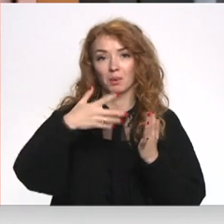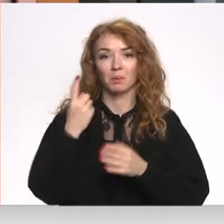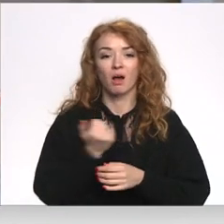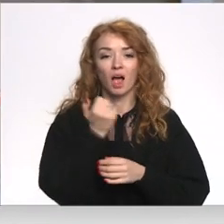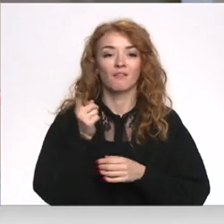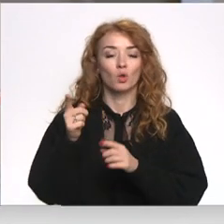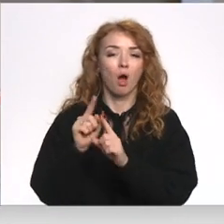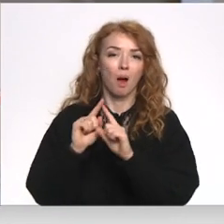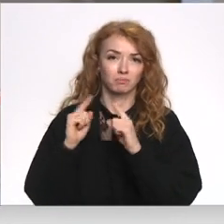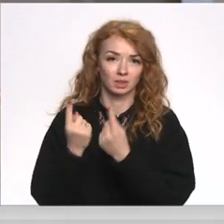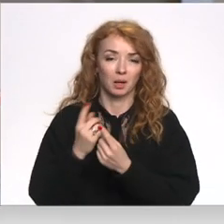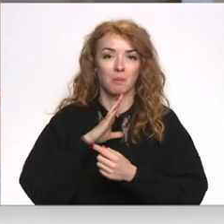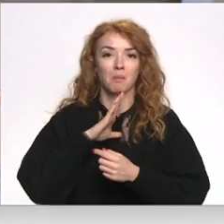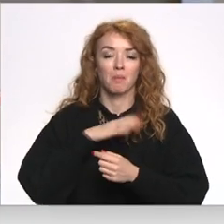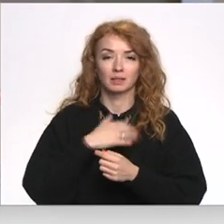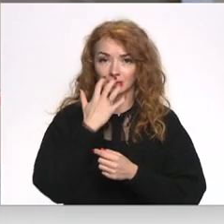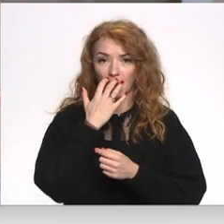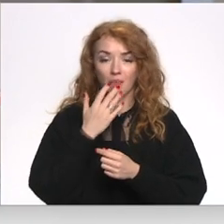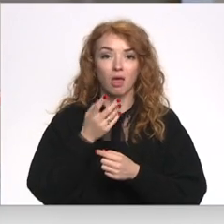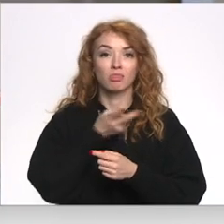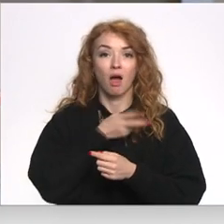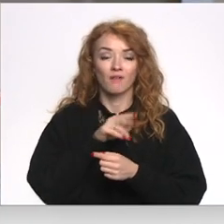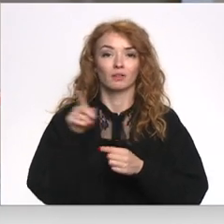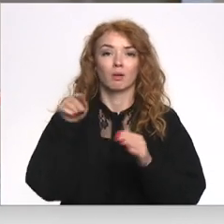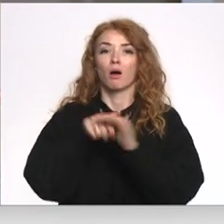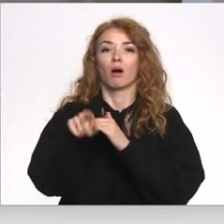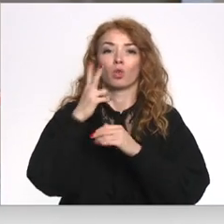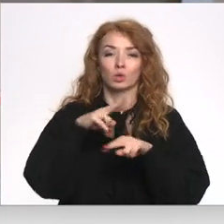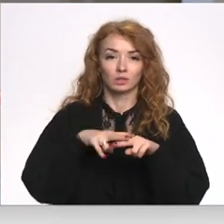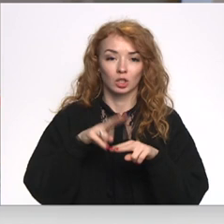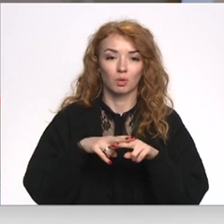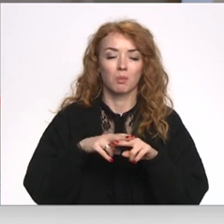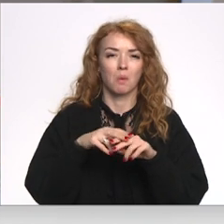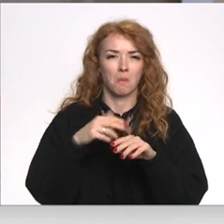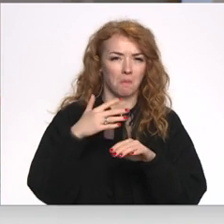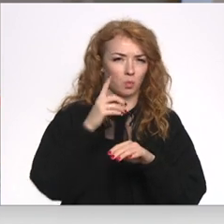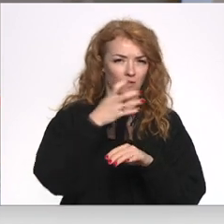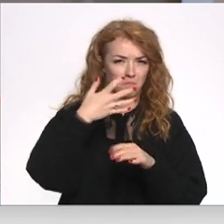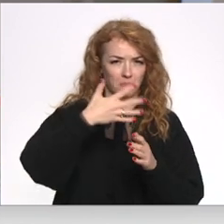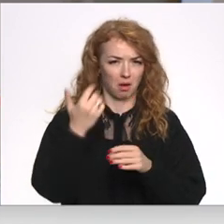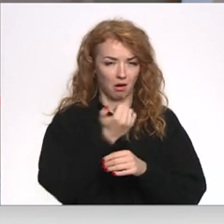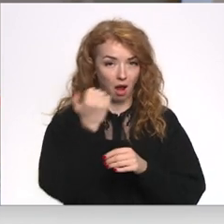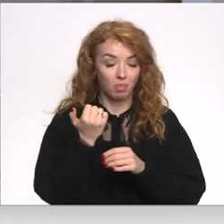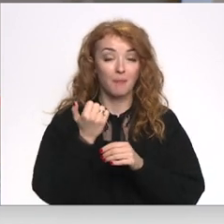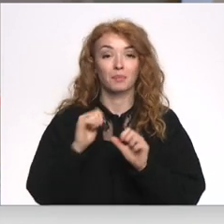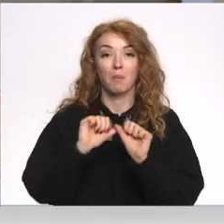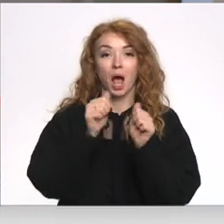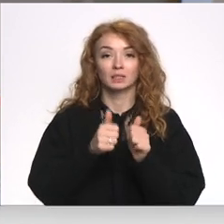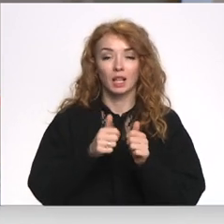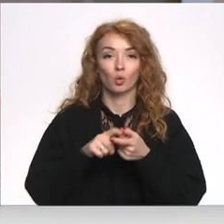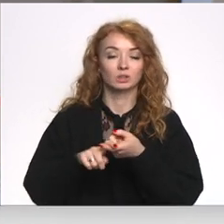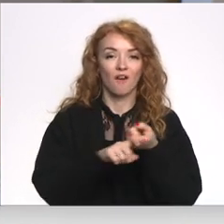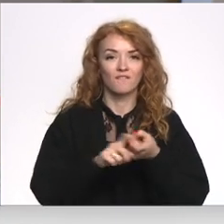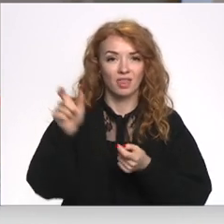apcietina. Pēc Staļina nāves viņš tiek laukā no tā cietuma jau 55. Ātrāk. Mākslinieka savienībā viņš